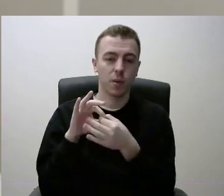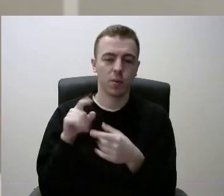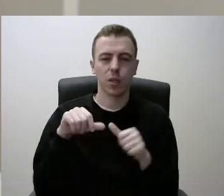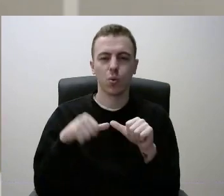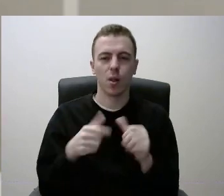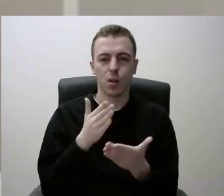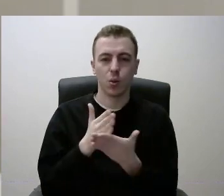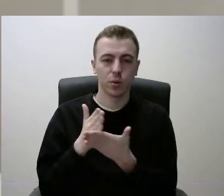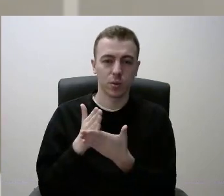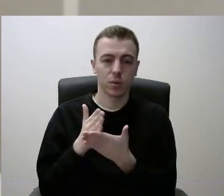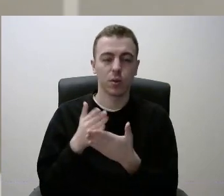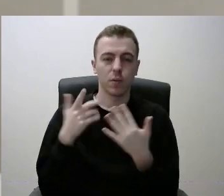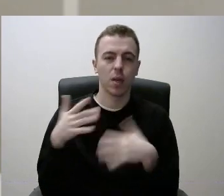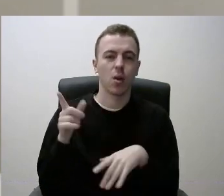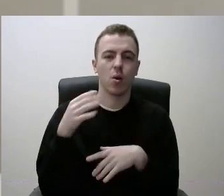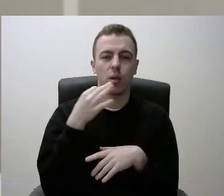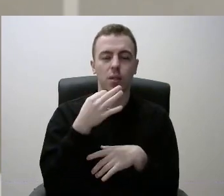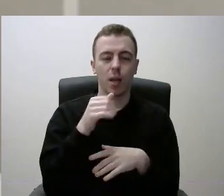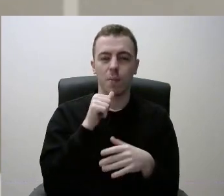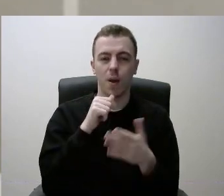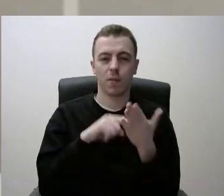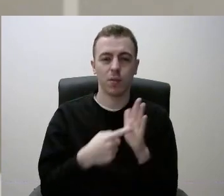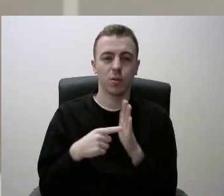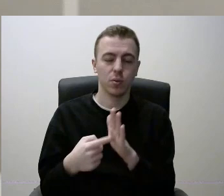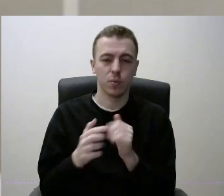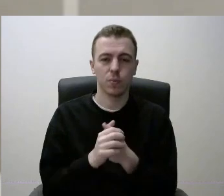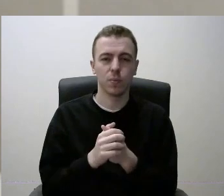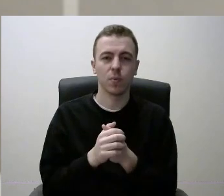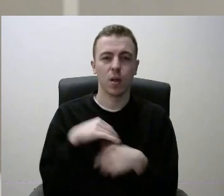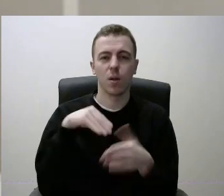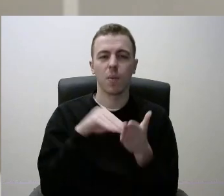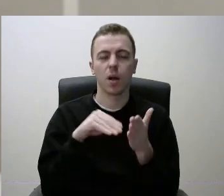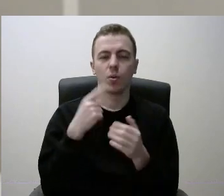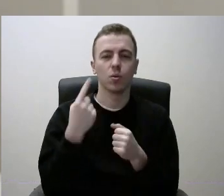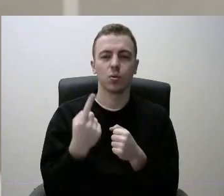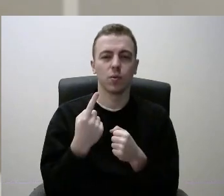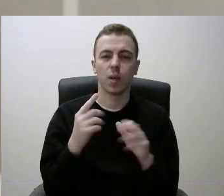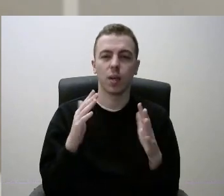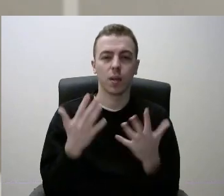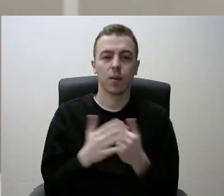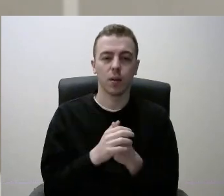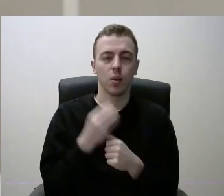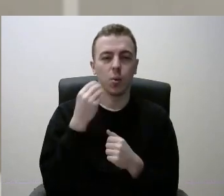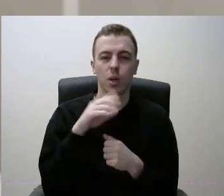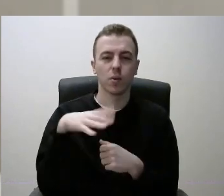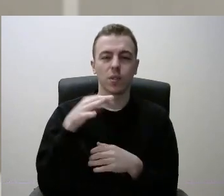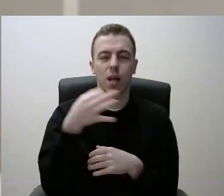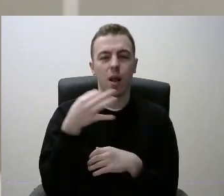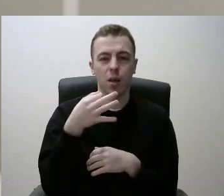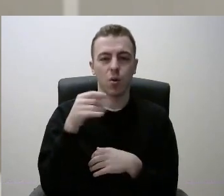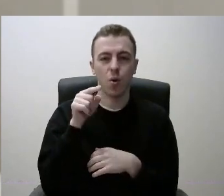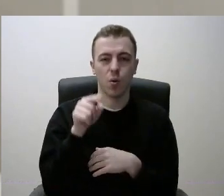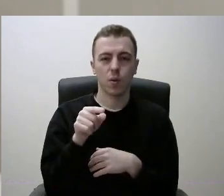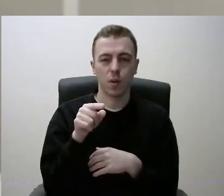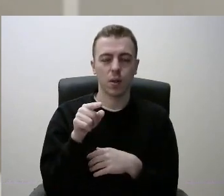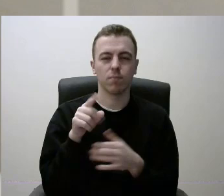ir paminėti pavyzdžiai, kurių nenoriu kartuoti. Pakartosiu tik vieną dalyką, kad puikiausiai visas regionas